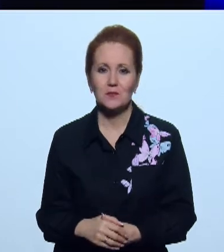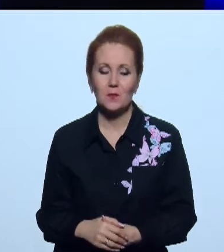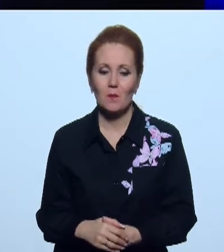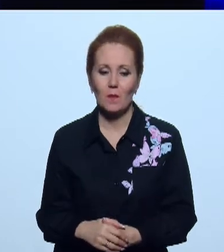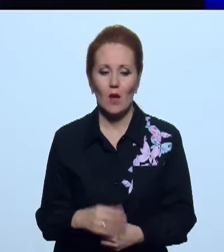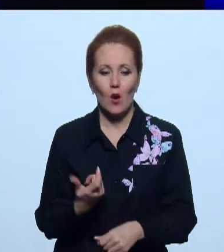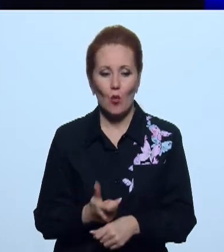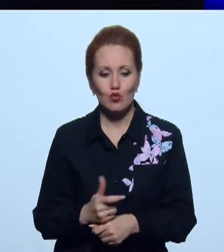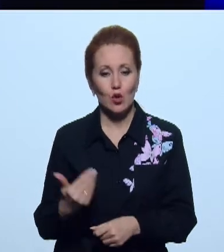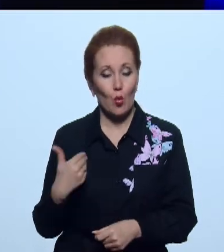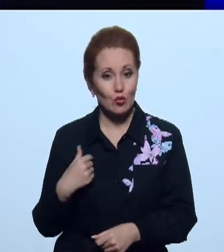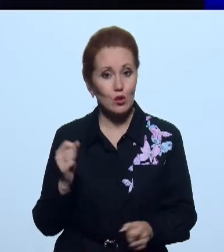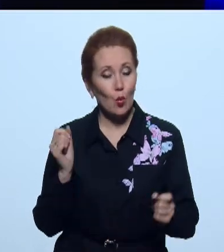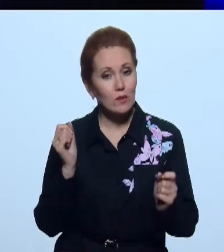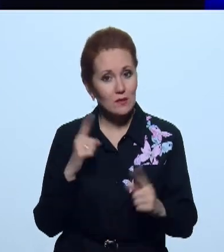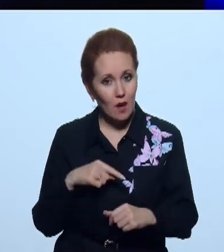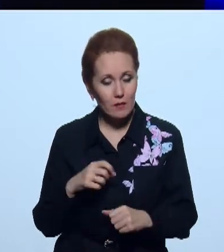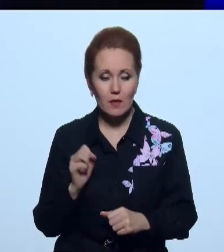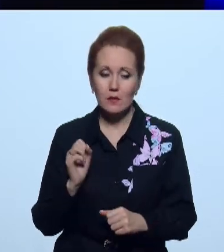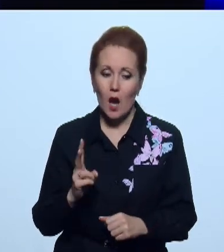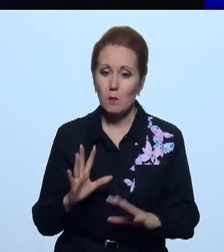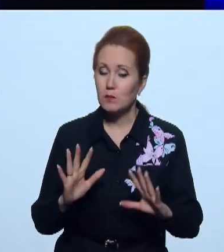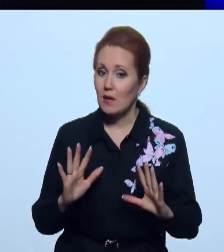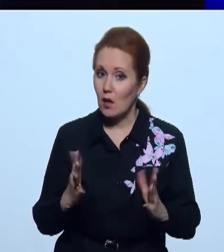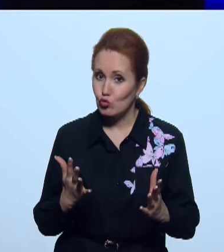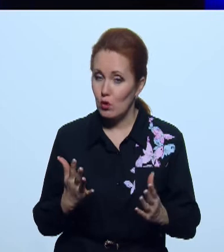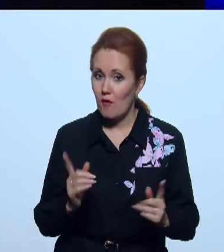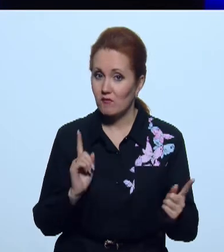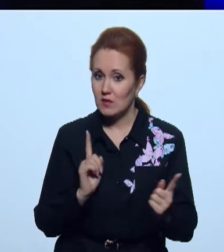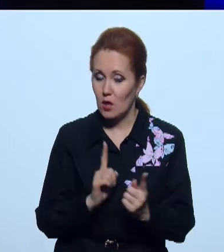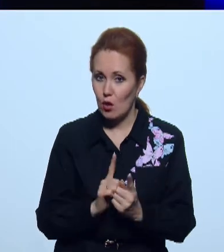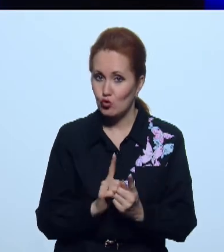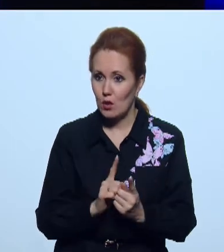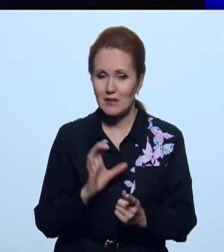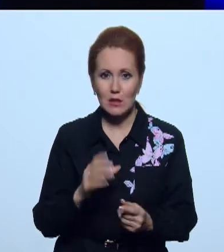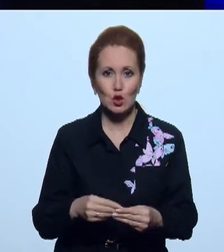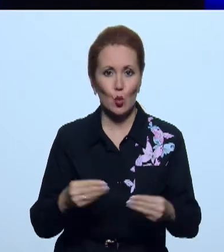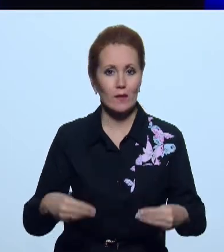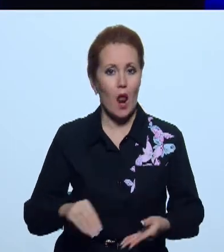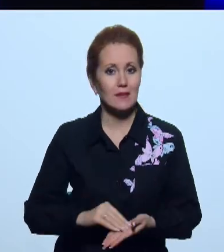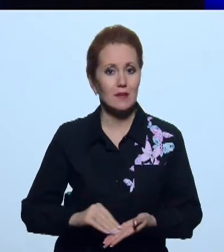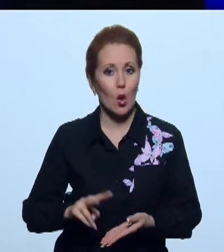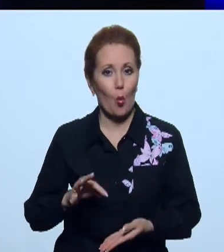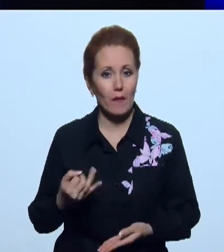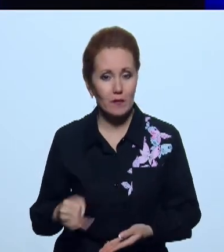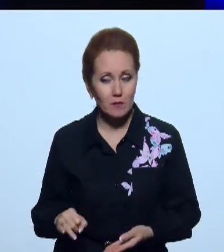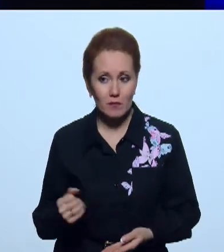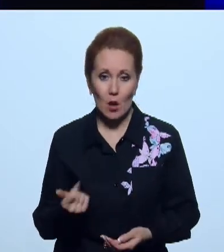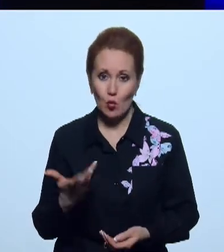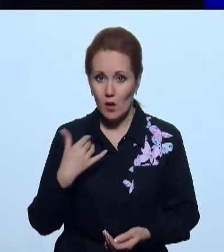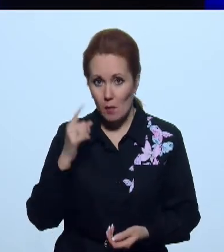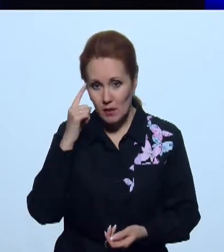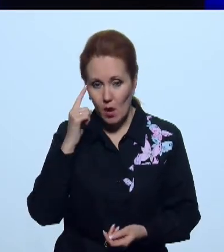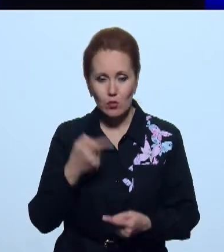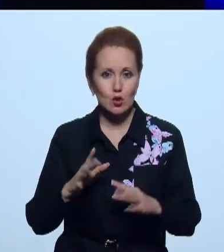Елена, очень хочется узнать, как произошла встреча вот с журналистикой. Насколько я понимаю, это